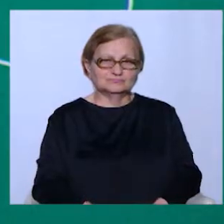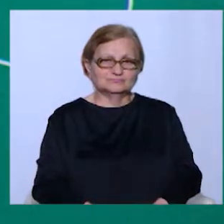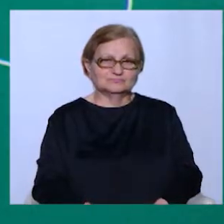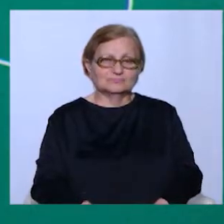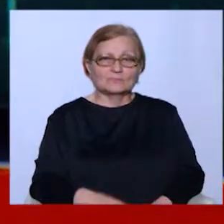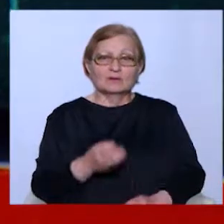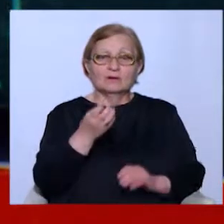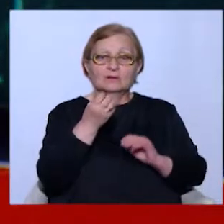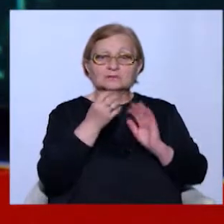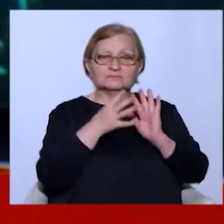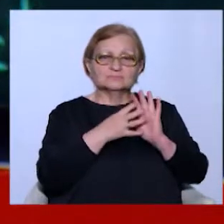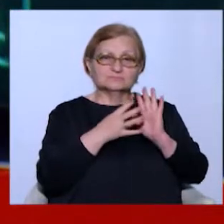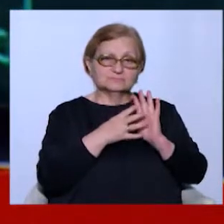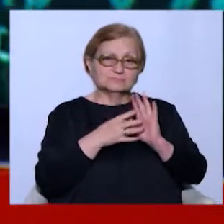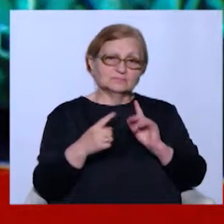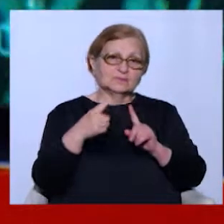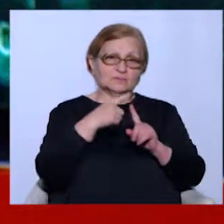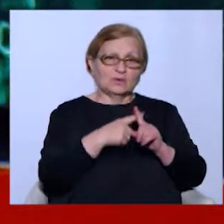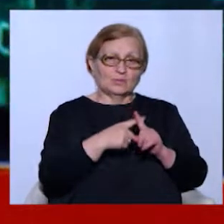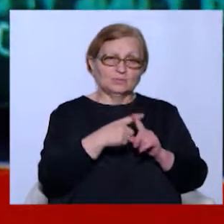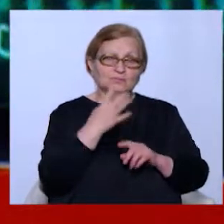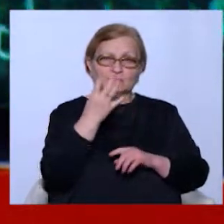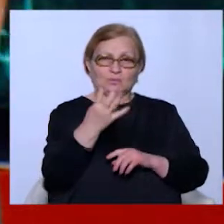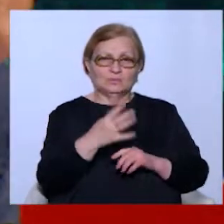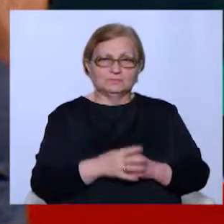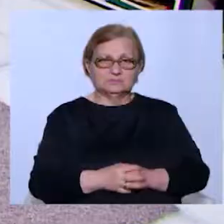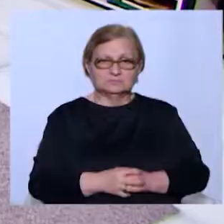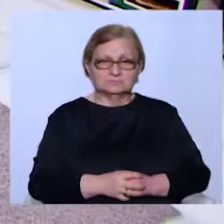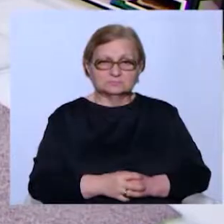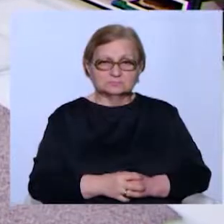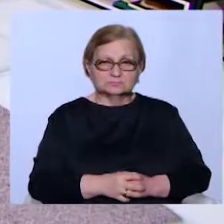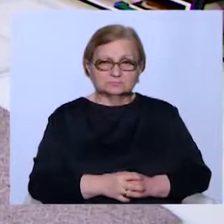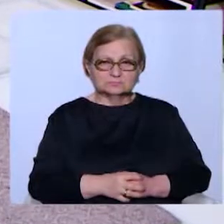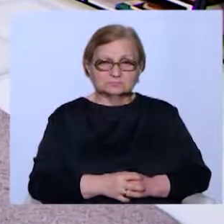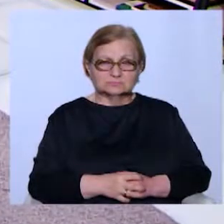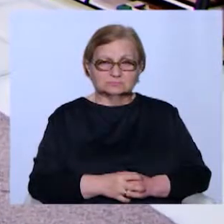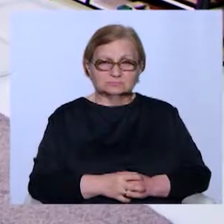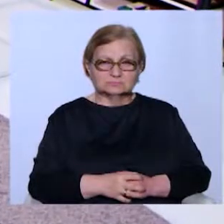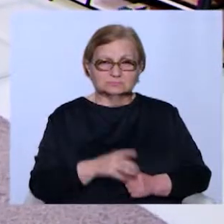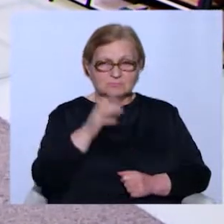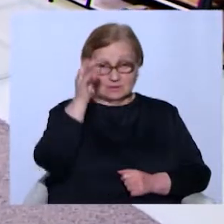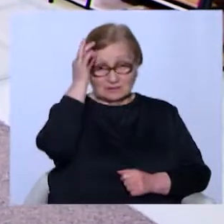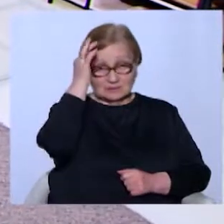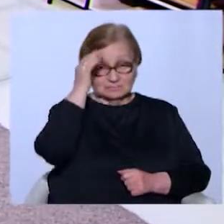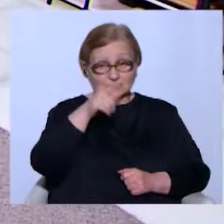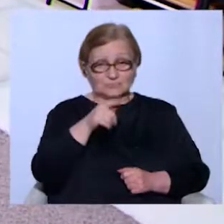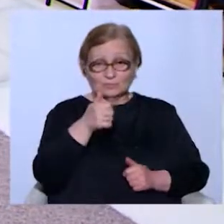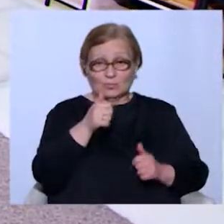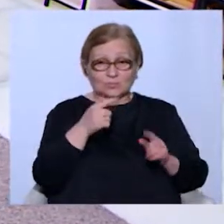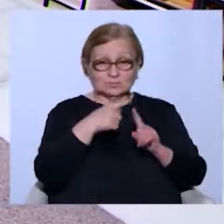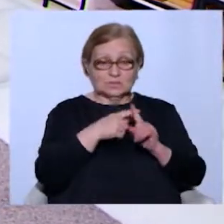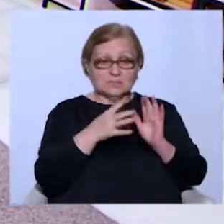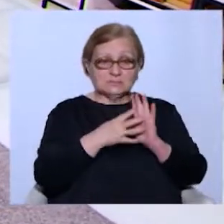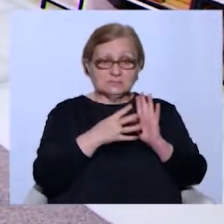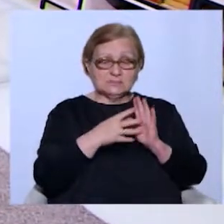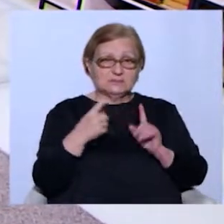ცხრას უნდა დავუმატოთ ოთხი. გახსოვთ ხო როგორ უმატებდით? მოდი გაგახსენებთ. ესე იგი